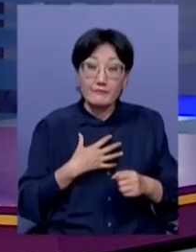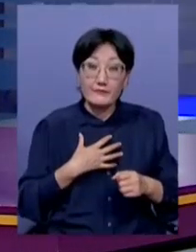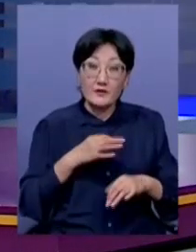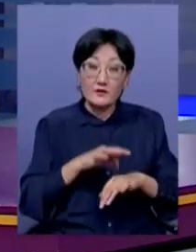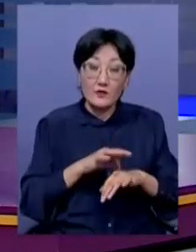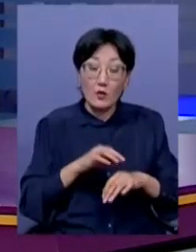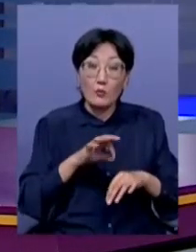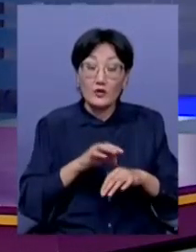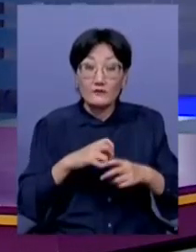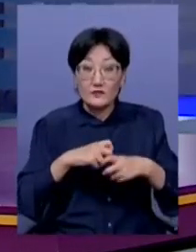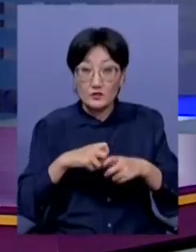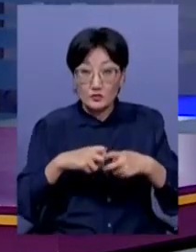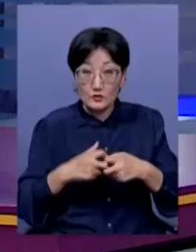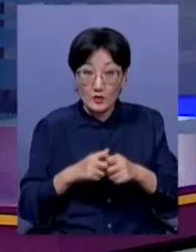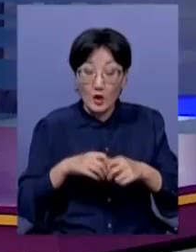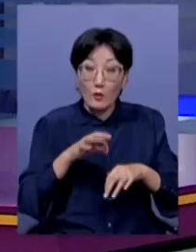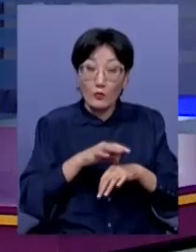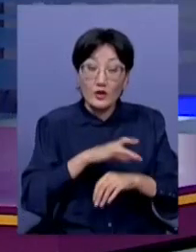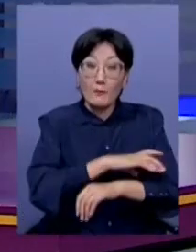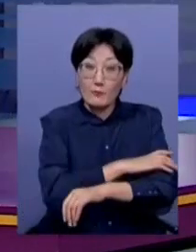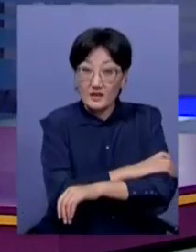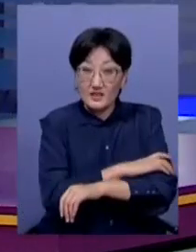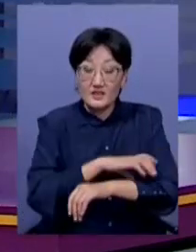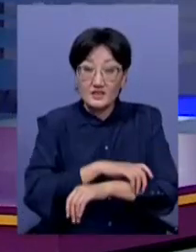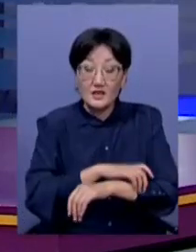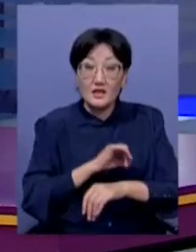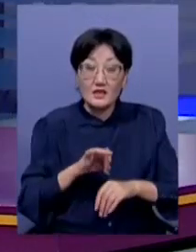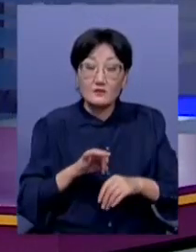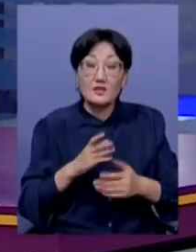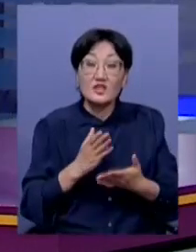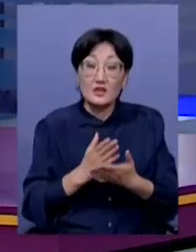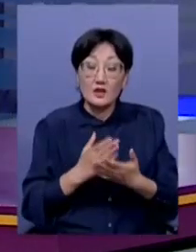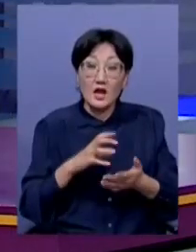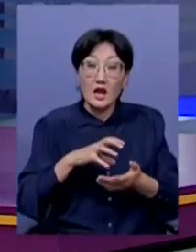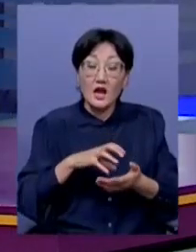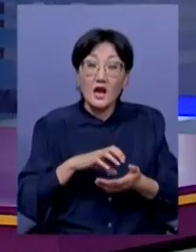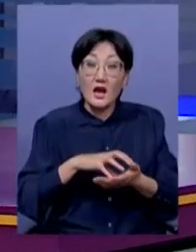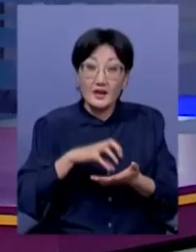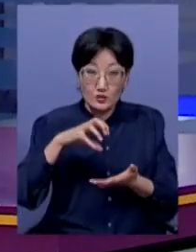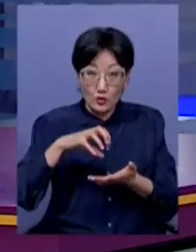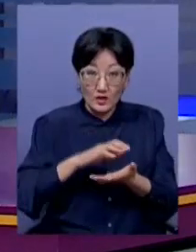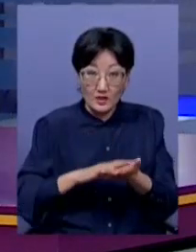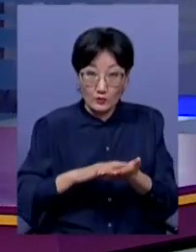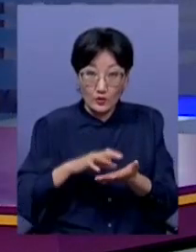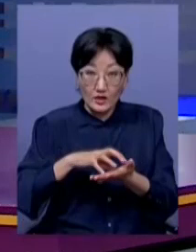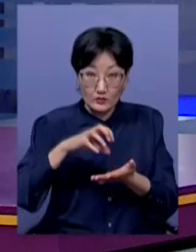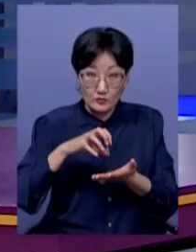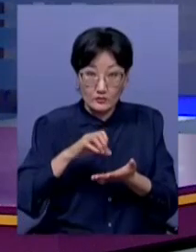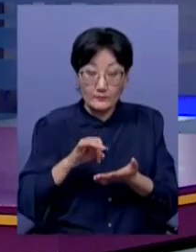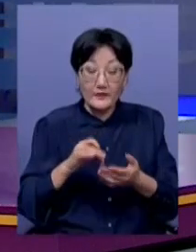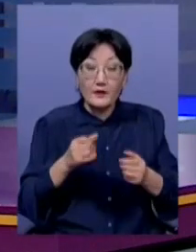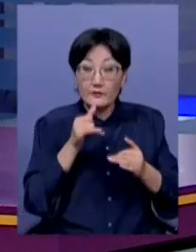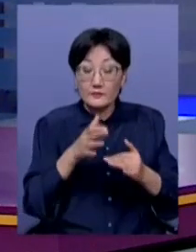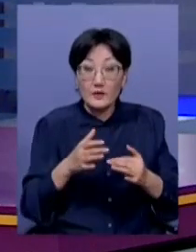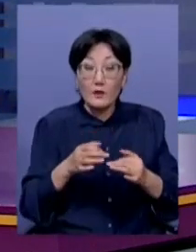боли в суставах, боли в мышцах и характерно также отек ладони и стоп. Не могли